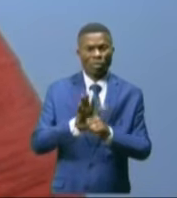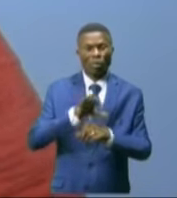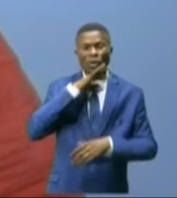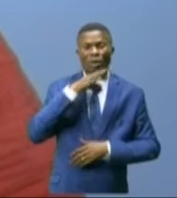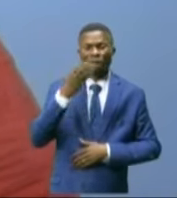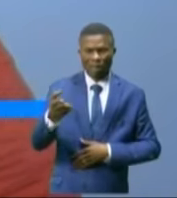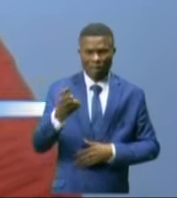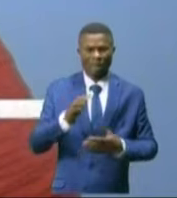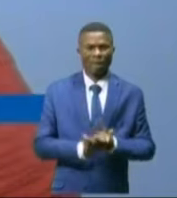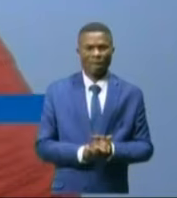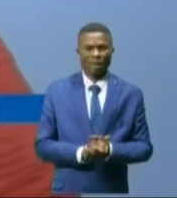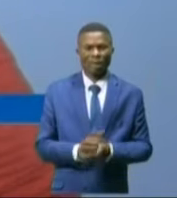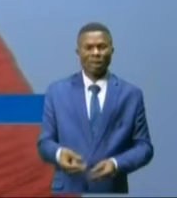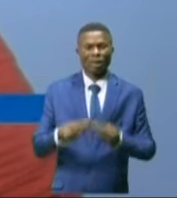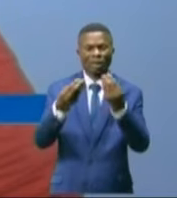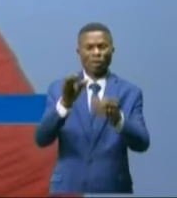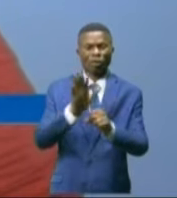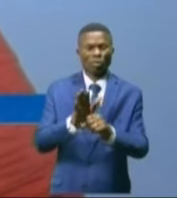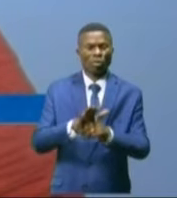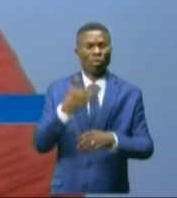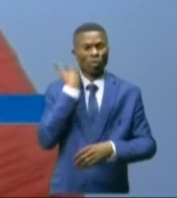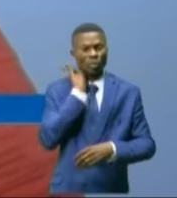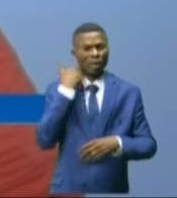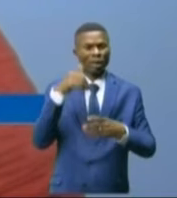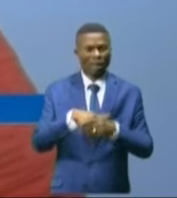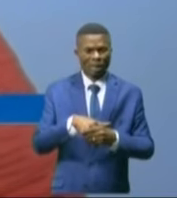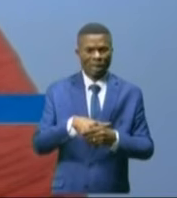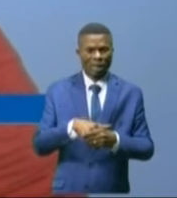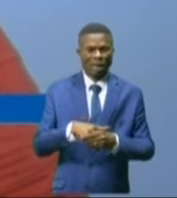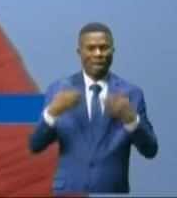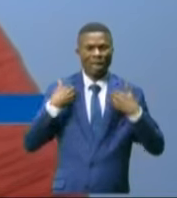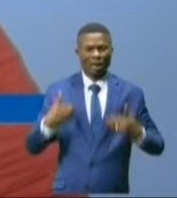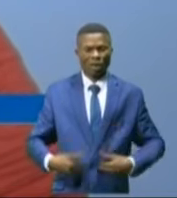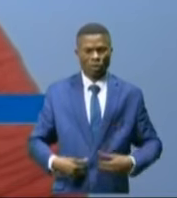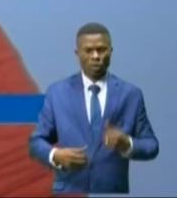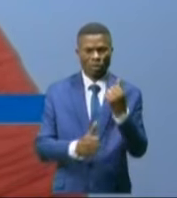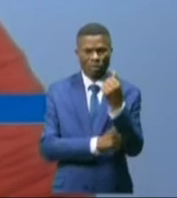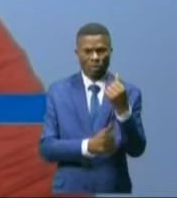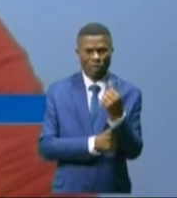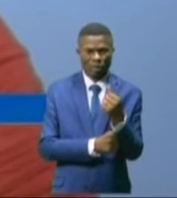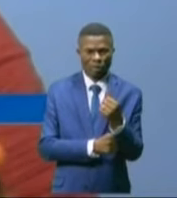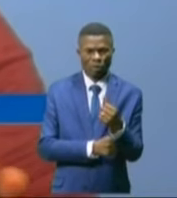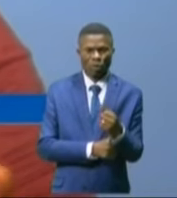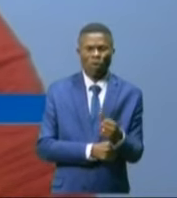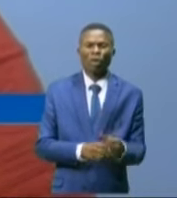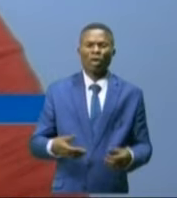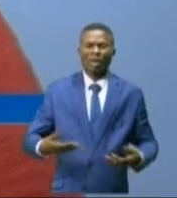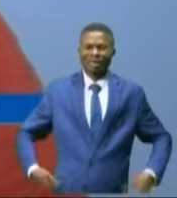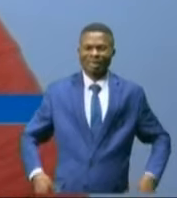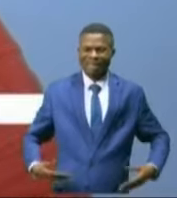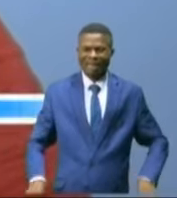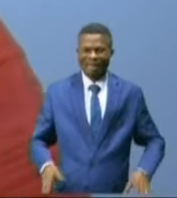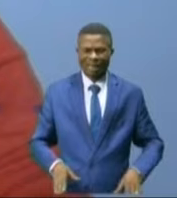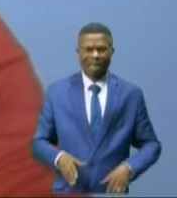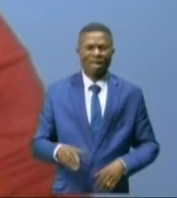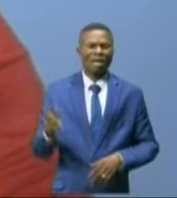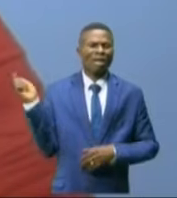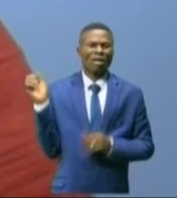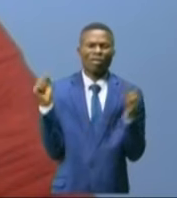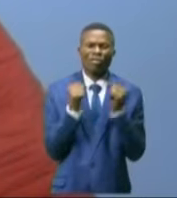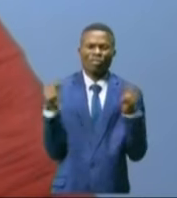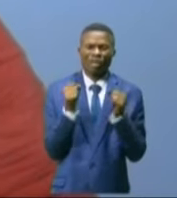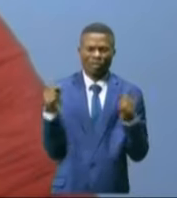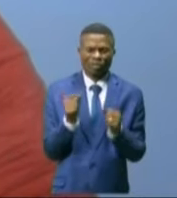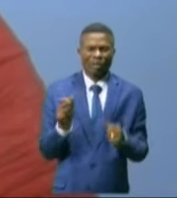ça ramène beaucoup de maladies dans notre organisme, la dysenterie, les fièvres typhoïdes, c'est la même